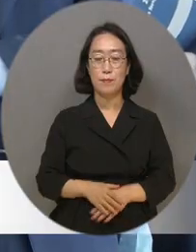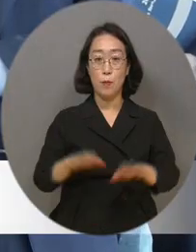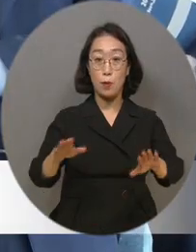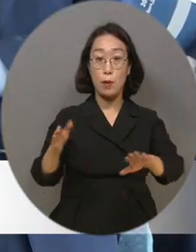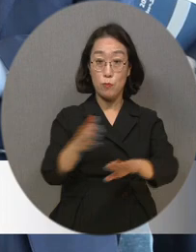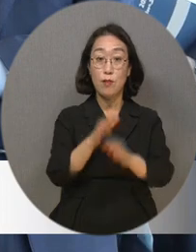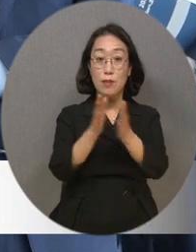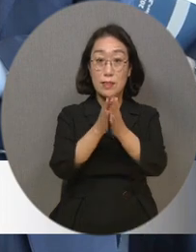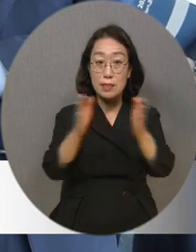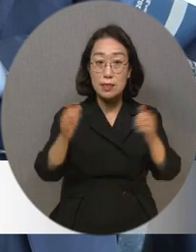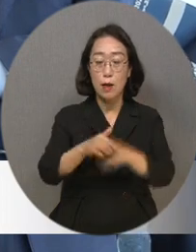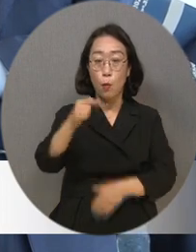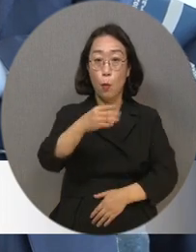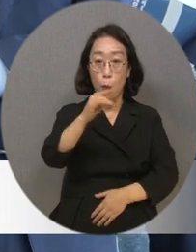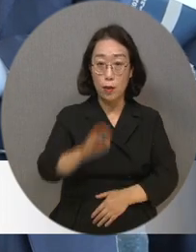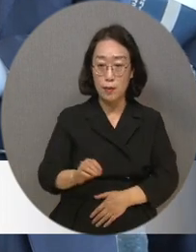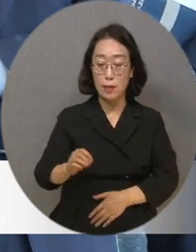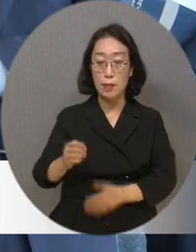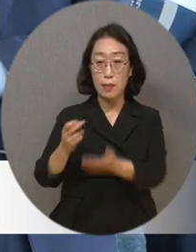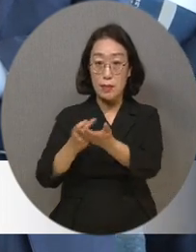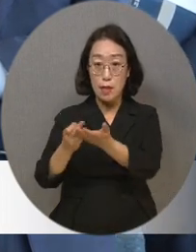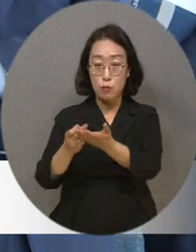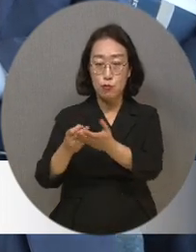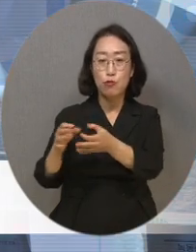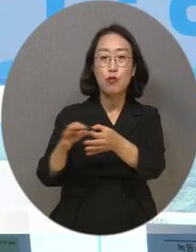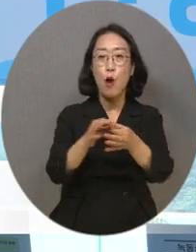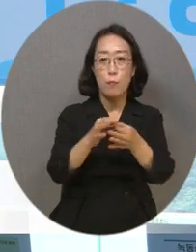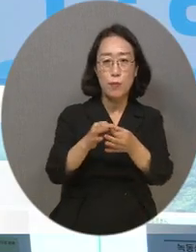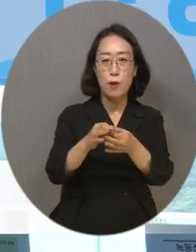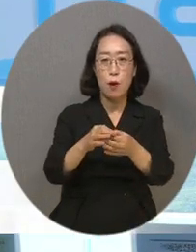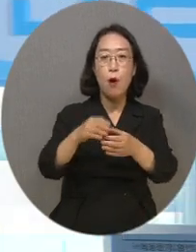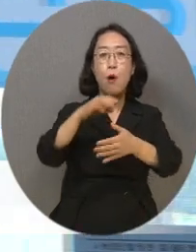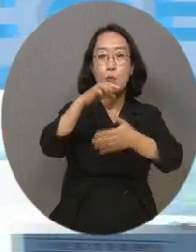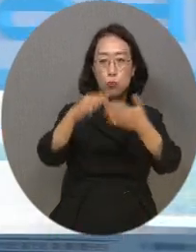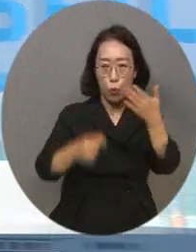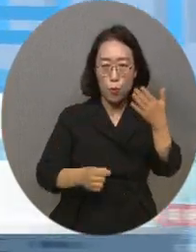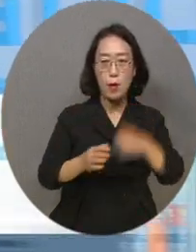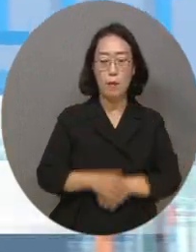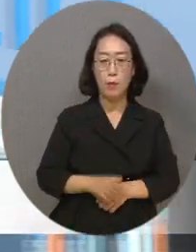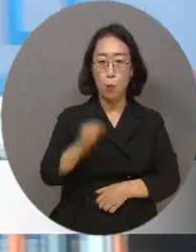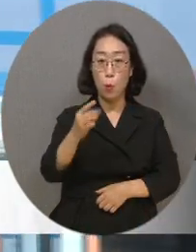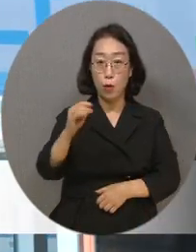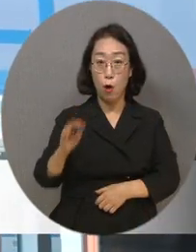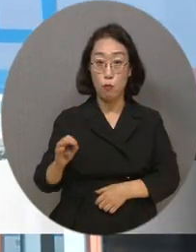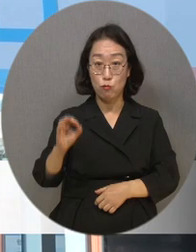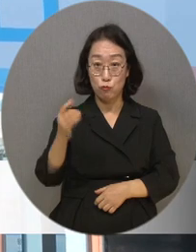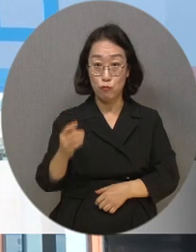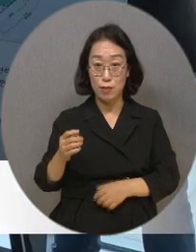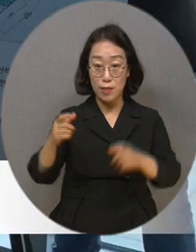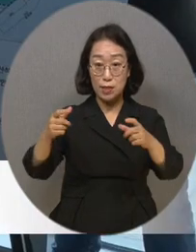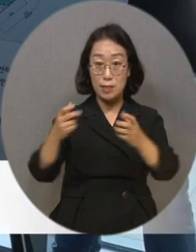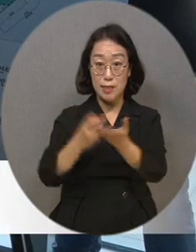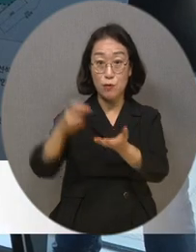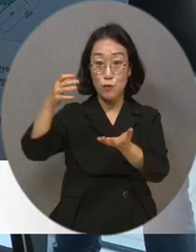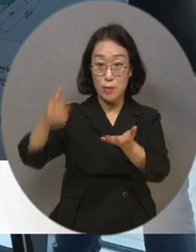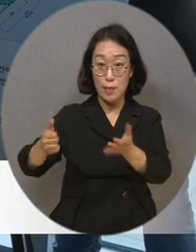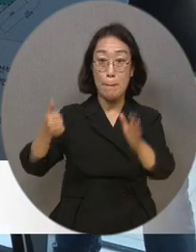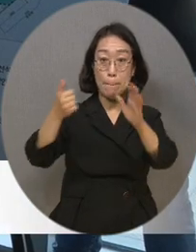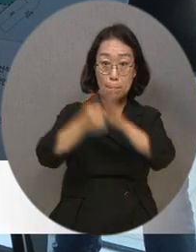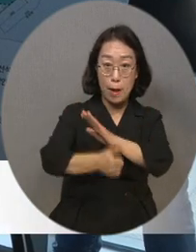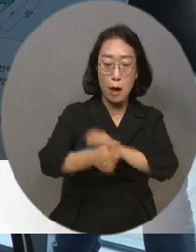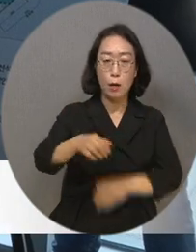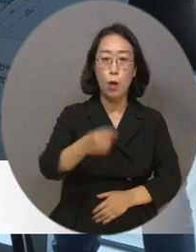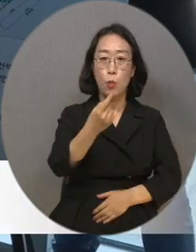올해부터 시작된 고흥 제주 교류 협력 프로젝트와 함께 오영훈 제주도지사가 고흥을 방문한 자리에서 고흥군은